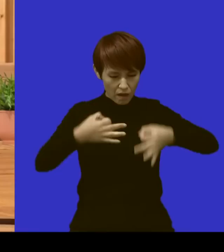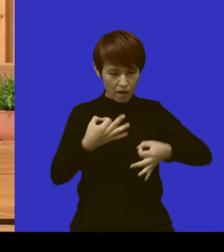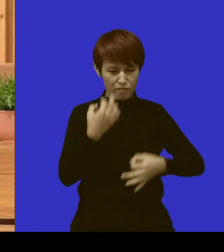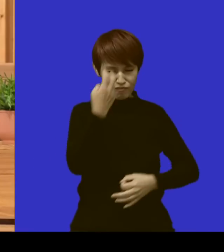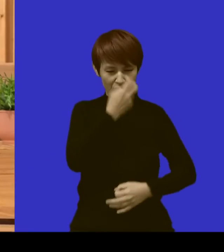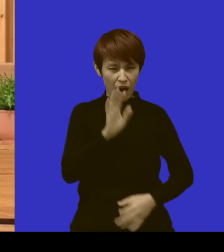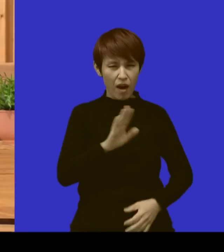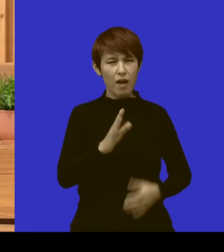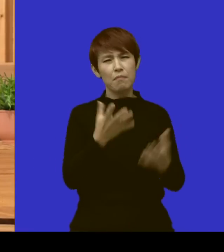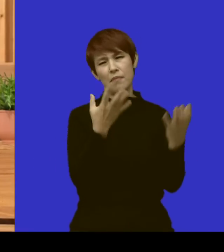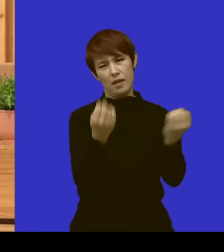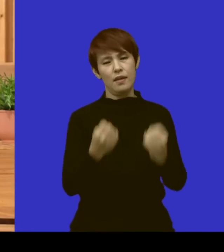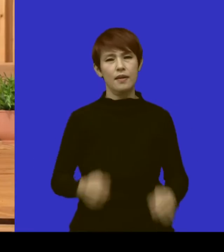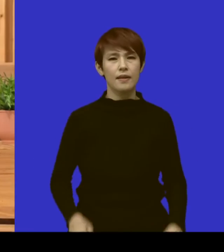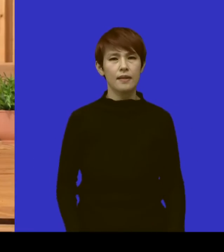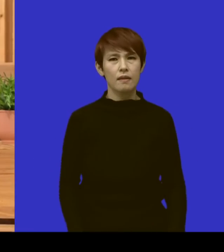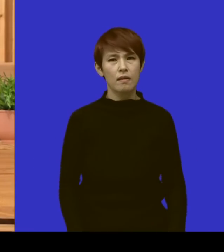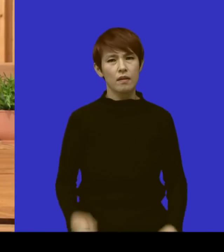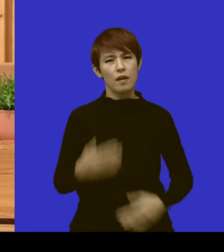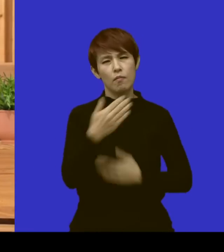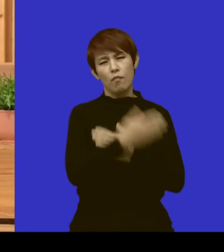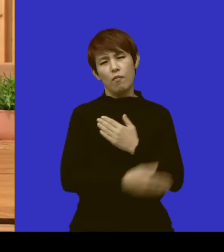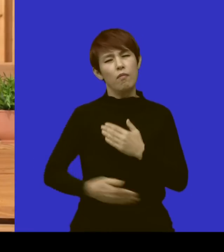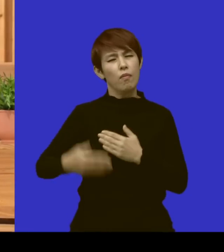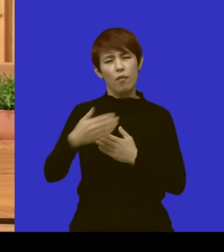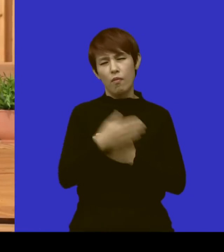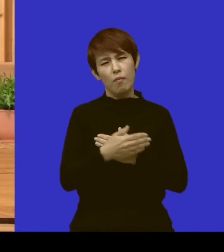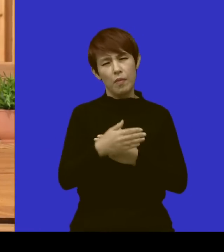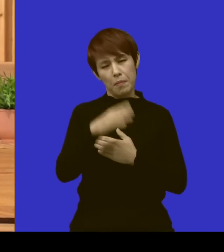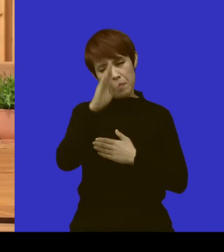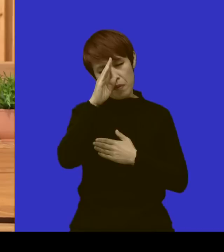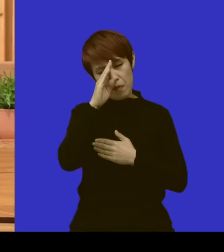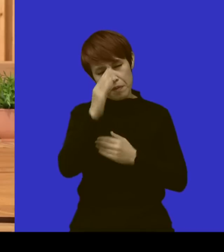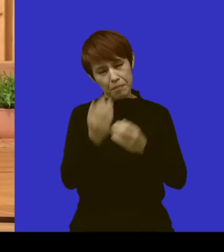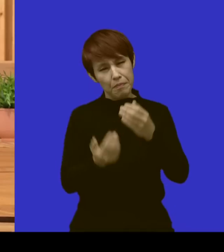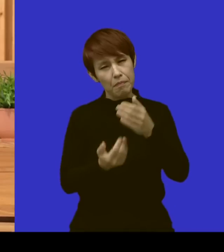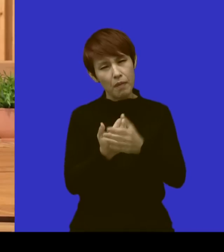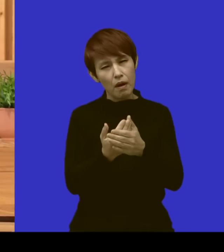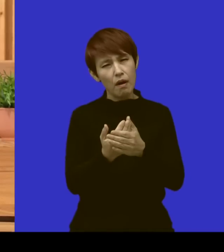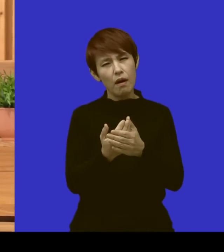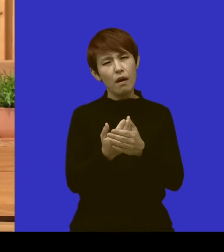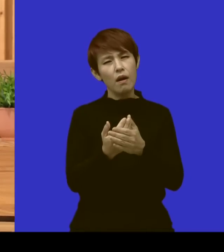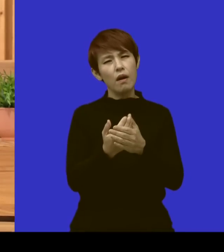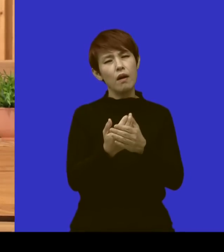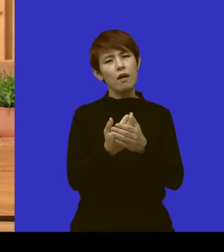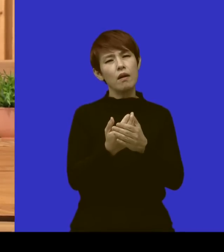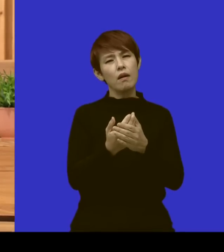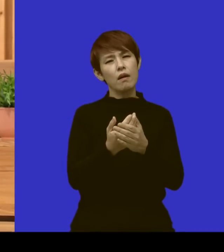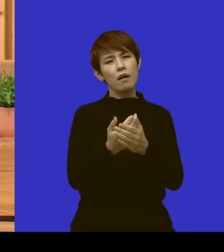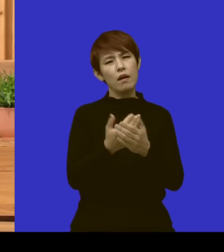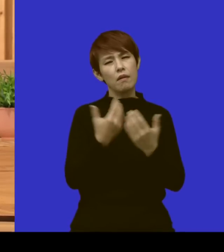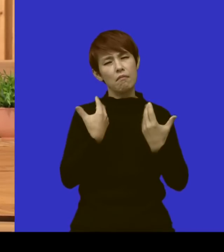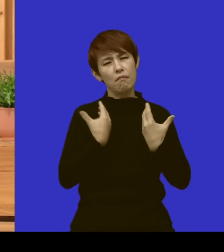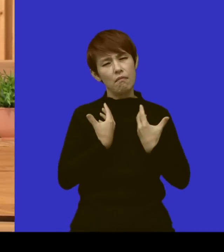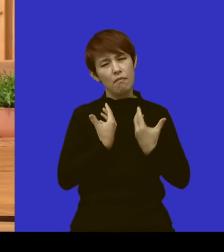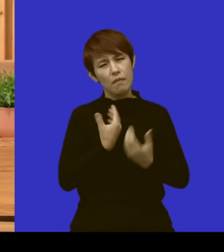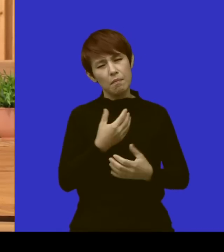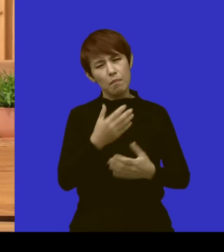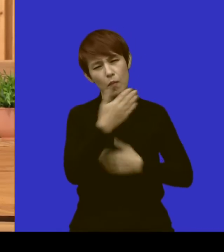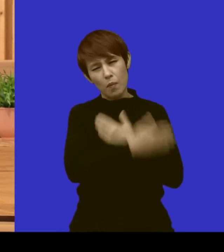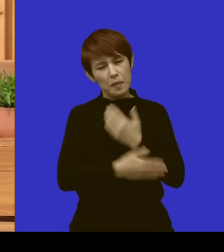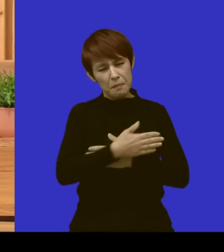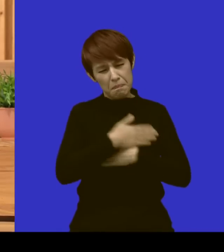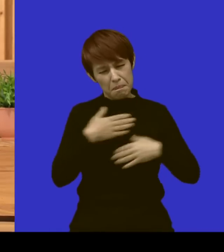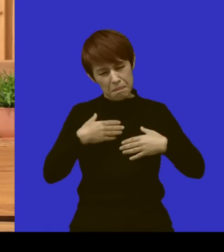않는 분들이 너무나 많아요. 그 사이에 내 육체 가운데 생겨나는 병도 있고 이렇게 내 육체가 쓰러져 가고 있을 때 하나님은 정말